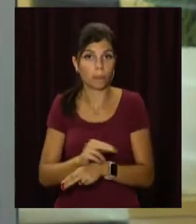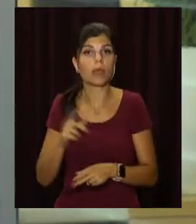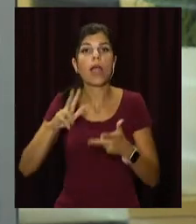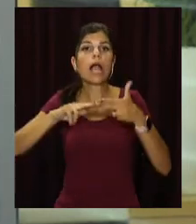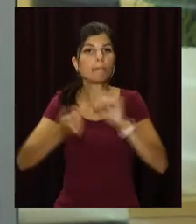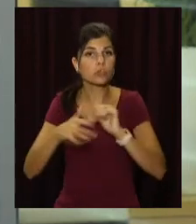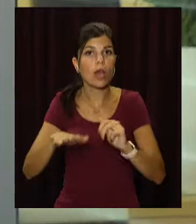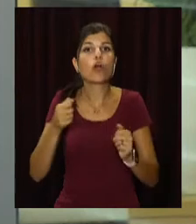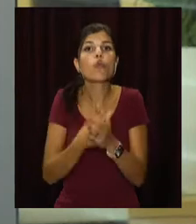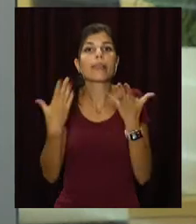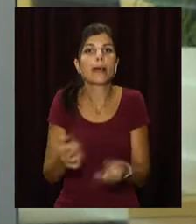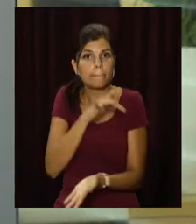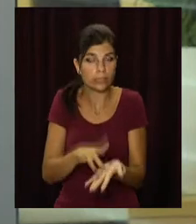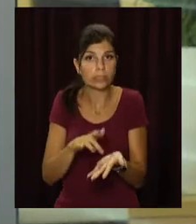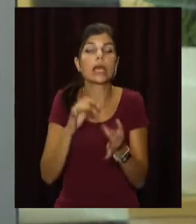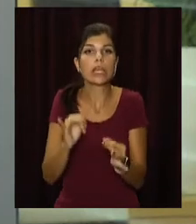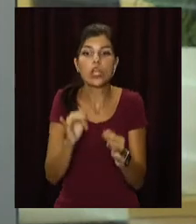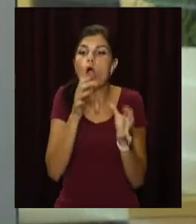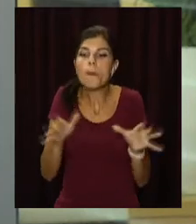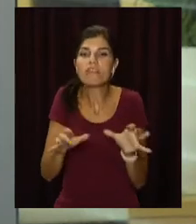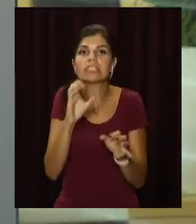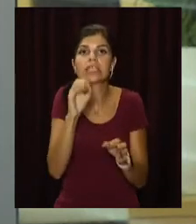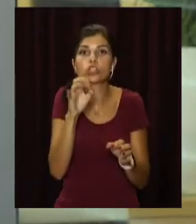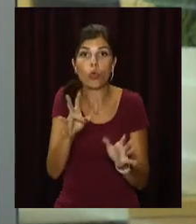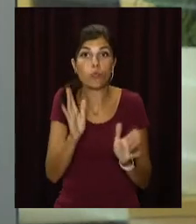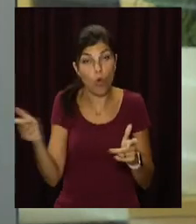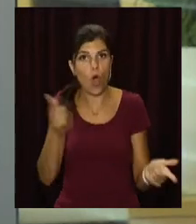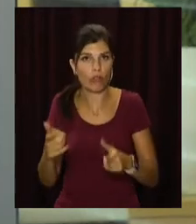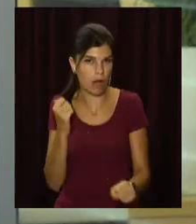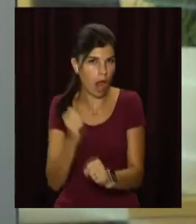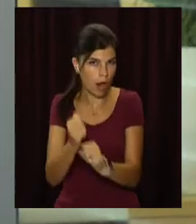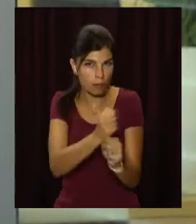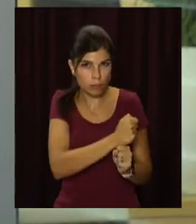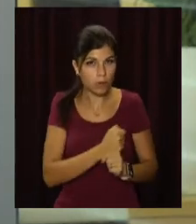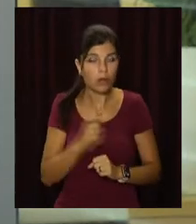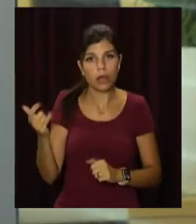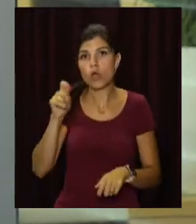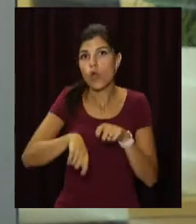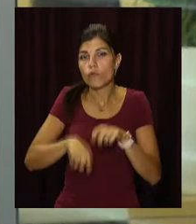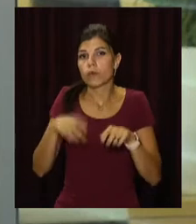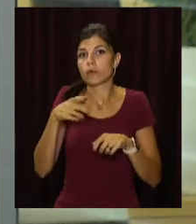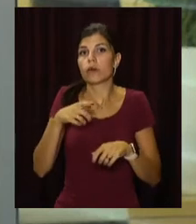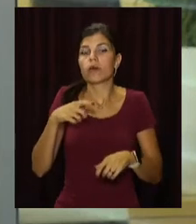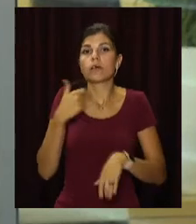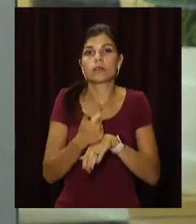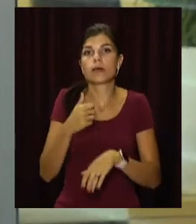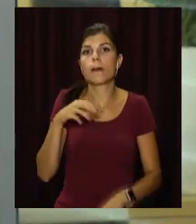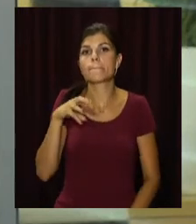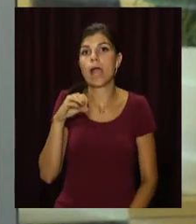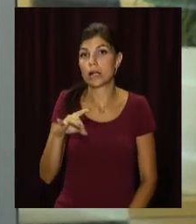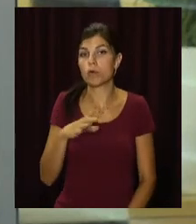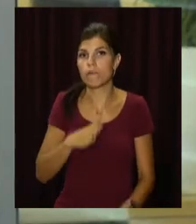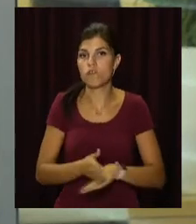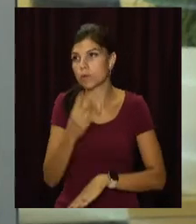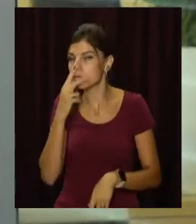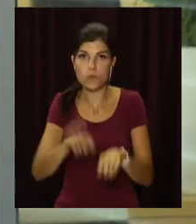Комунальники Кам'янського активно готуються до Дня міста та нового опалювального сезону. Роботи у різних районах міста. На